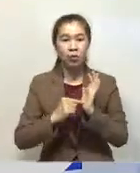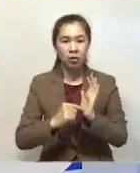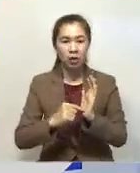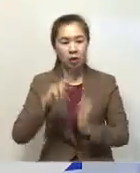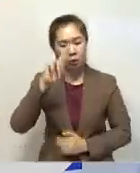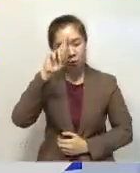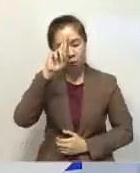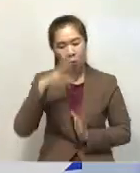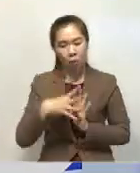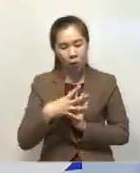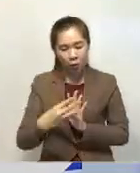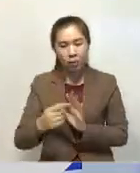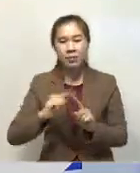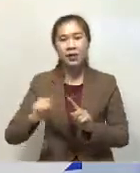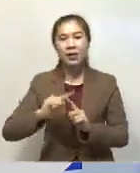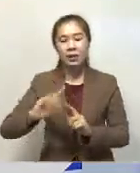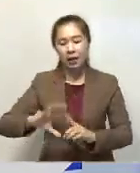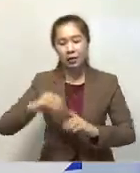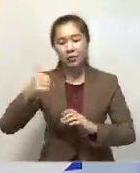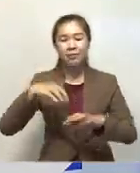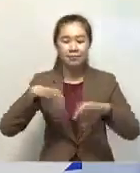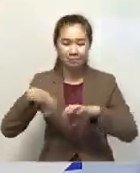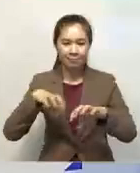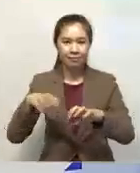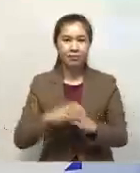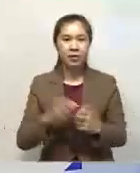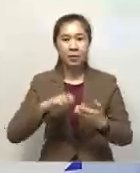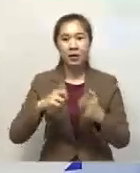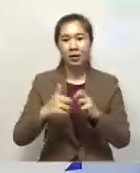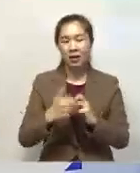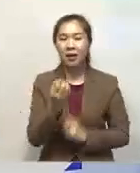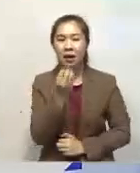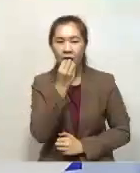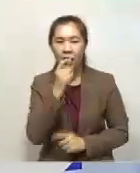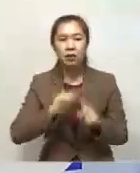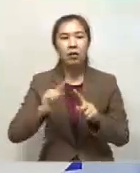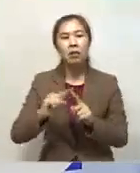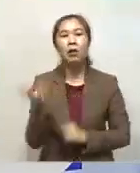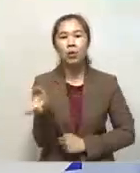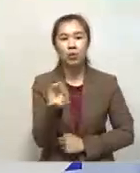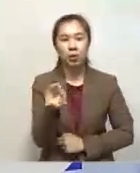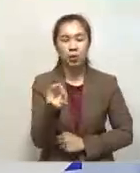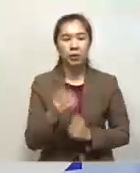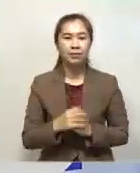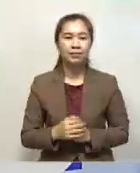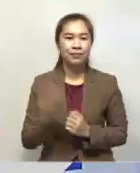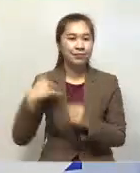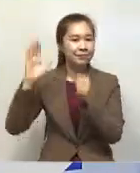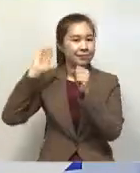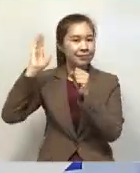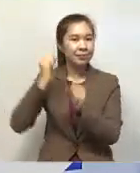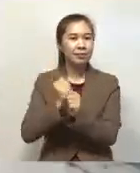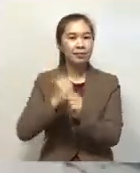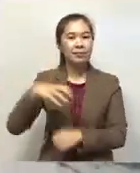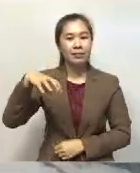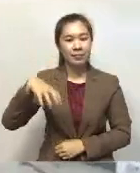เรื่องของโรคระบาดรวมถึงการฟื้นฟูพื้นที่ด้วย ใช่ค่ะแล้วก็ปัญหาการขาดแคลนอาหารในพื้นที่ด้วยนะคะซึ่งทางโฆษกสำนักงานบริห